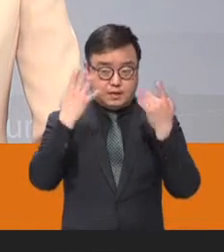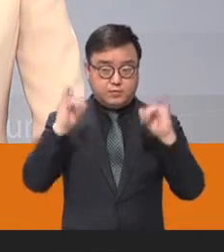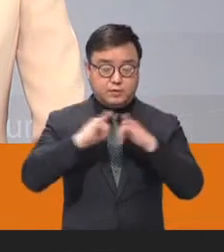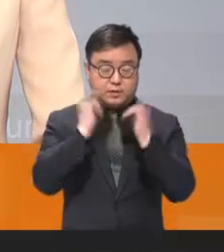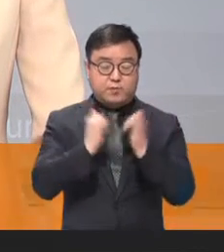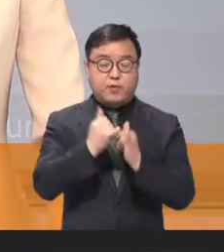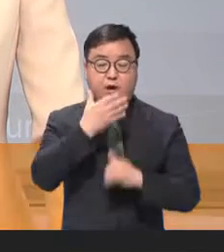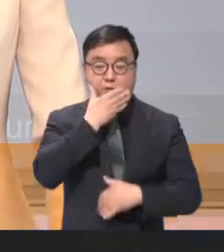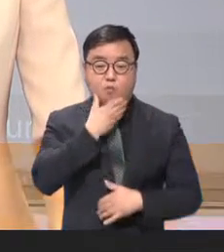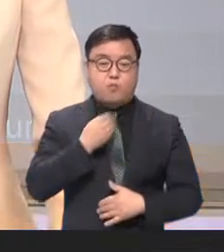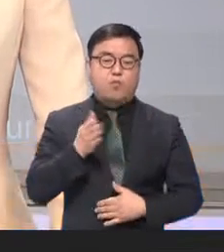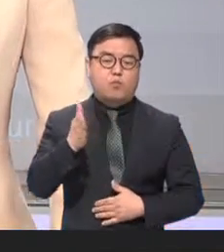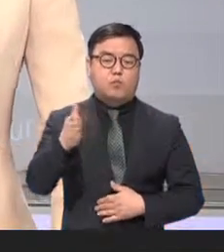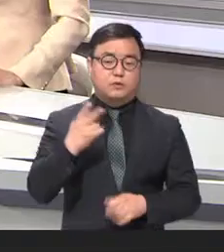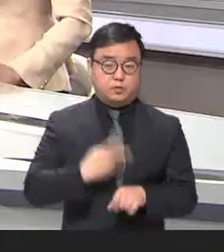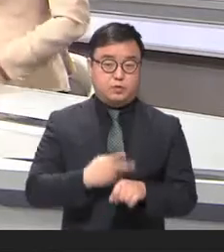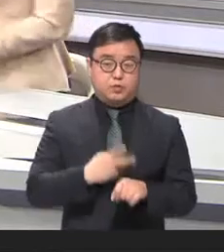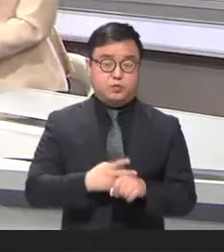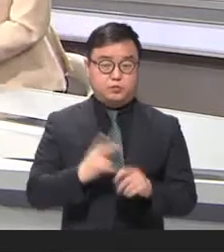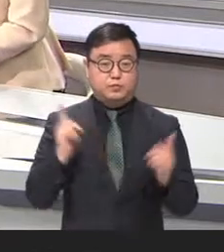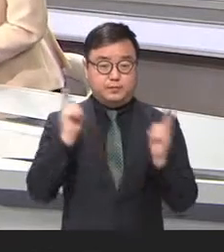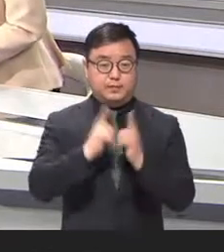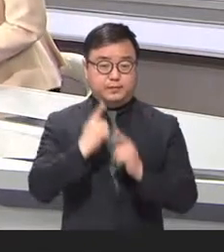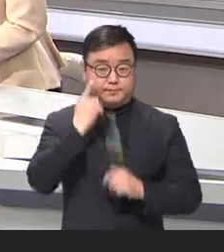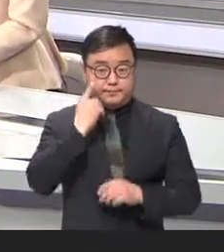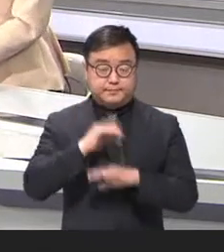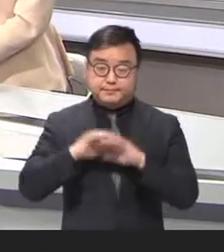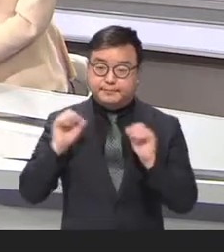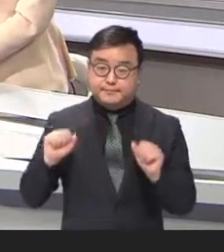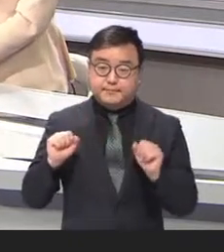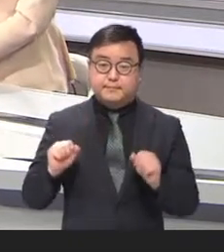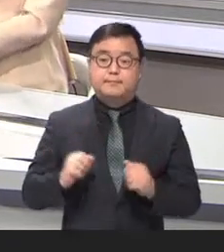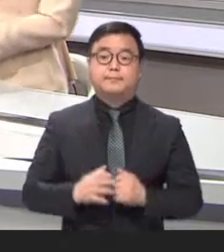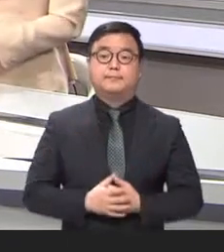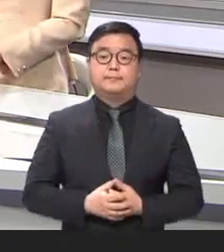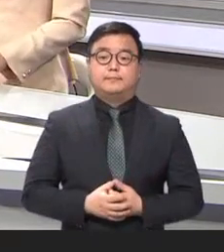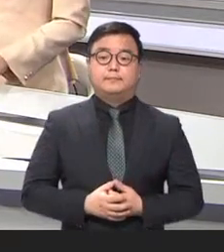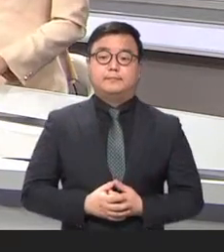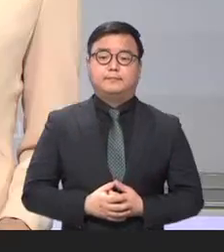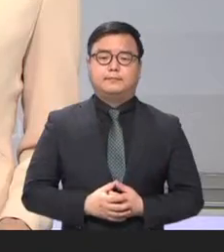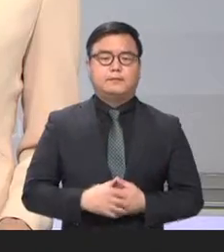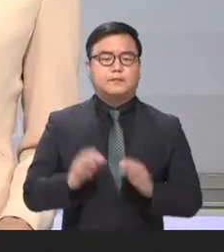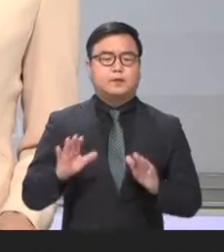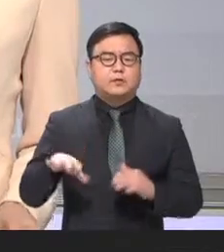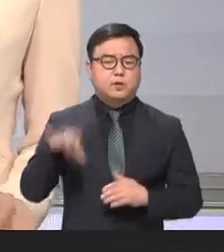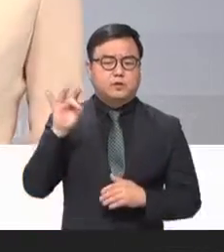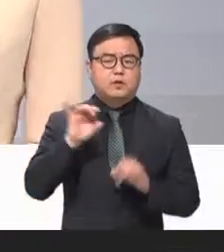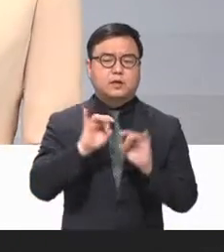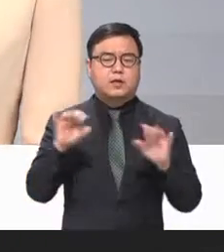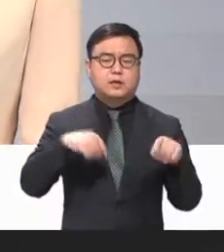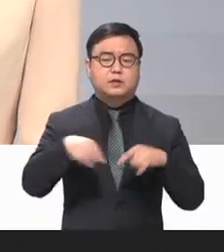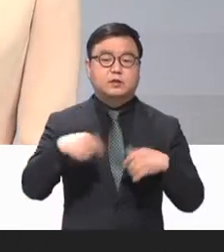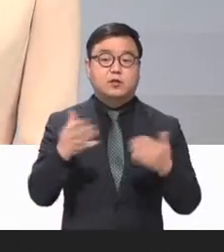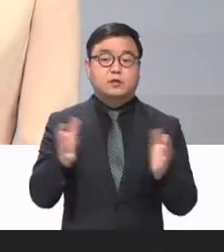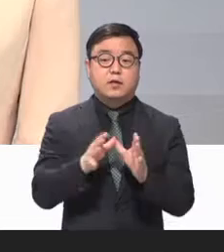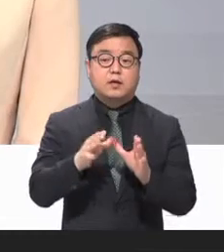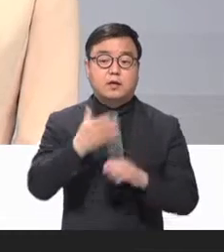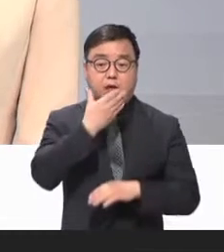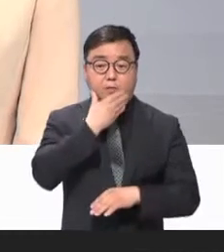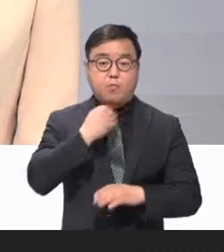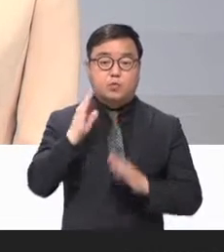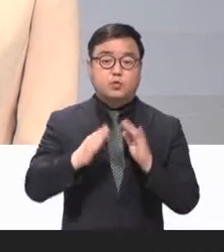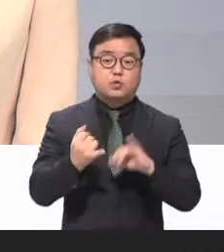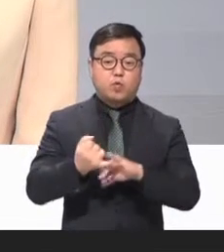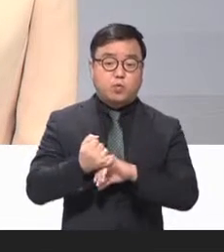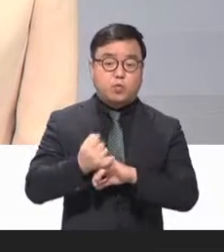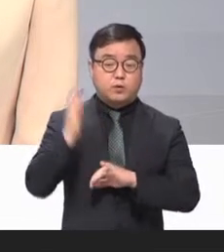공약들 점검해보겠습니다. 어서 오시죠. 예, 안녕하세요. 네, 안녕하십니까. 자, 먼저 이제 각 정당별로 이제 복지 공약들을 굉장히